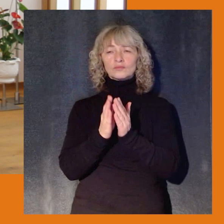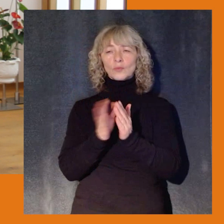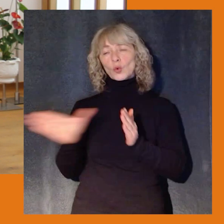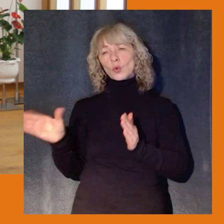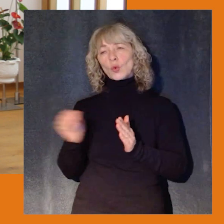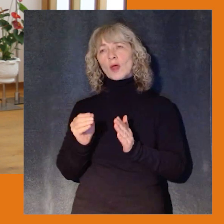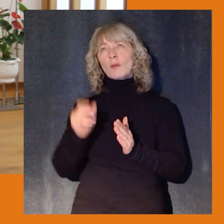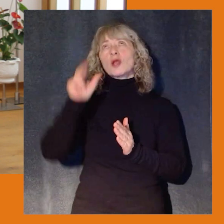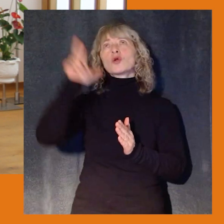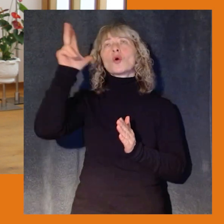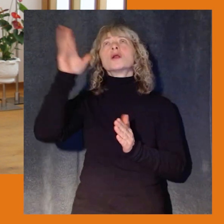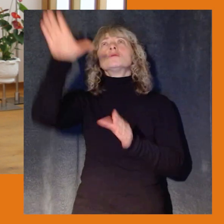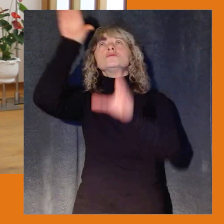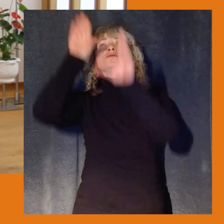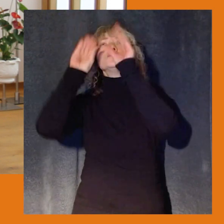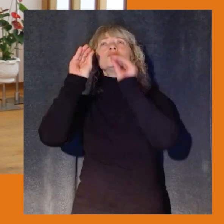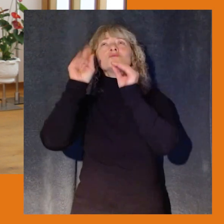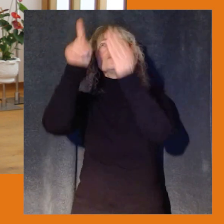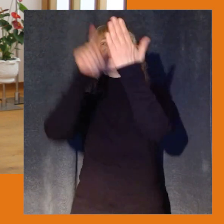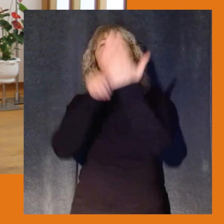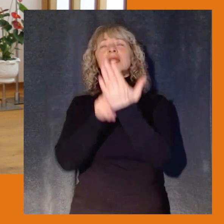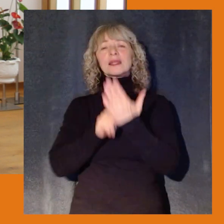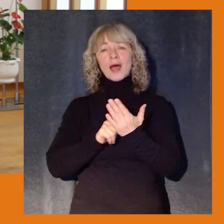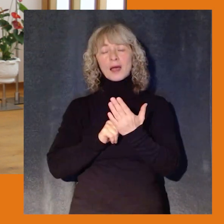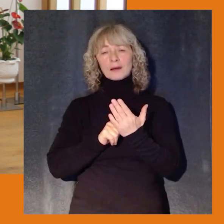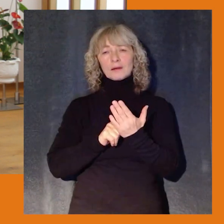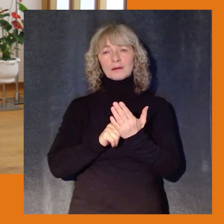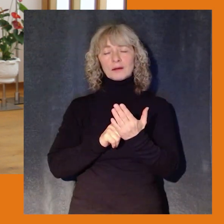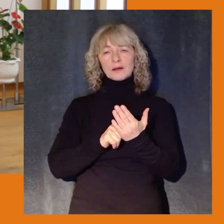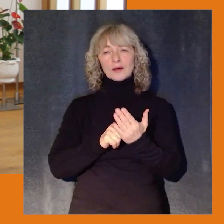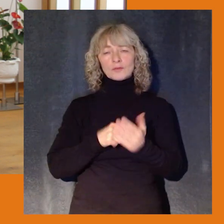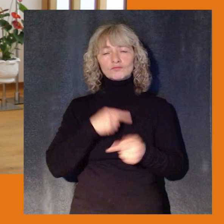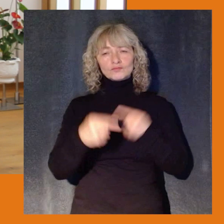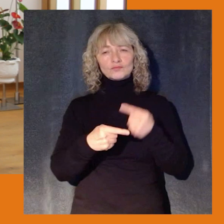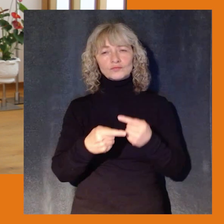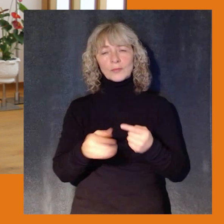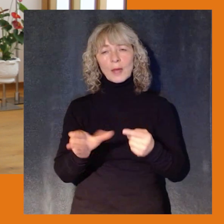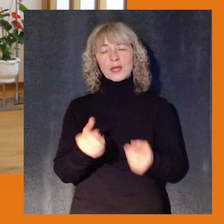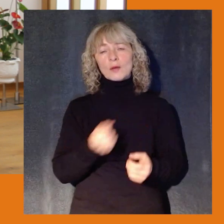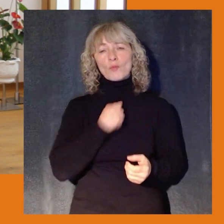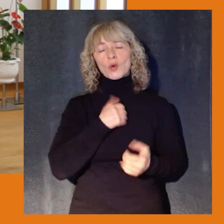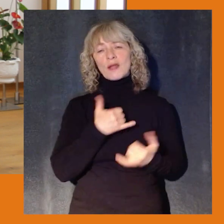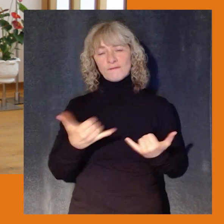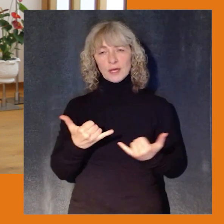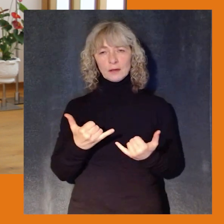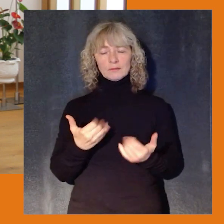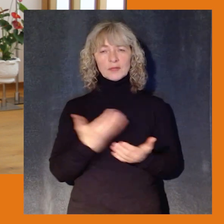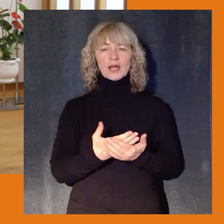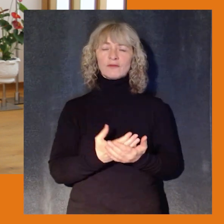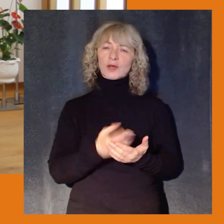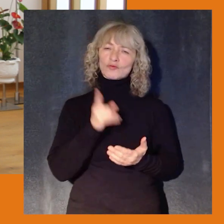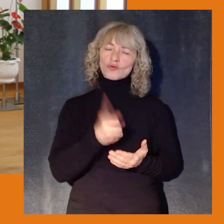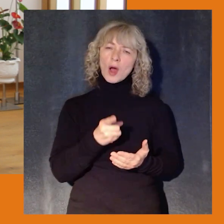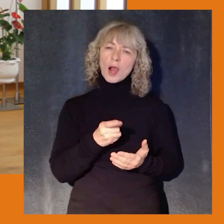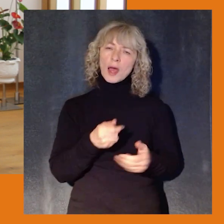Aufeinanderhören und im gemeinsamen Hören auf Gott zeigt sein Geist uns, welche mutigen Schritte zu